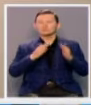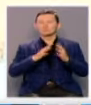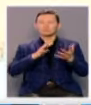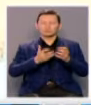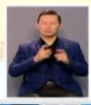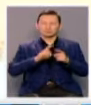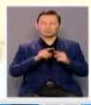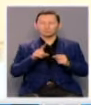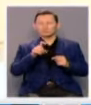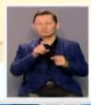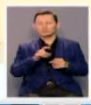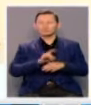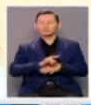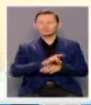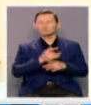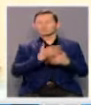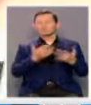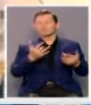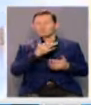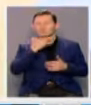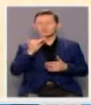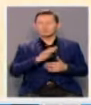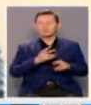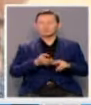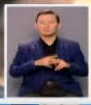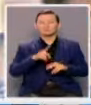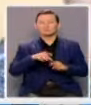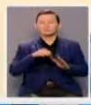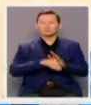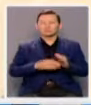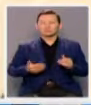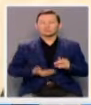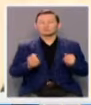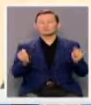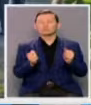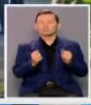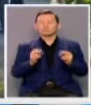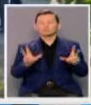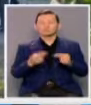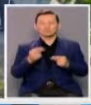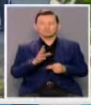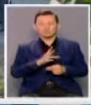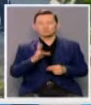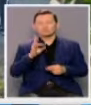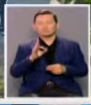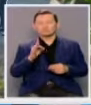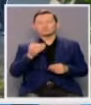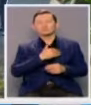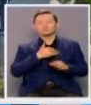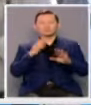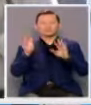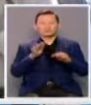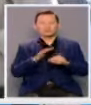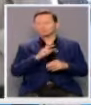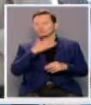орду насекомых-разносчиков различных болезней. Жители рады тому, что зиму пережили без особых приключений. Теперь молятся, чтобы дождей было